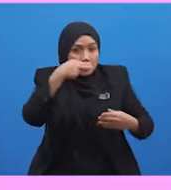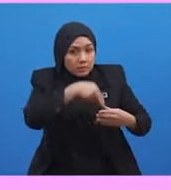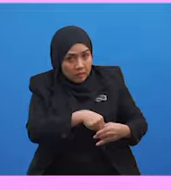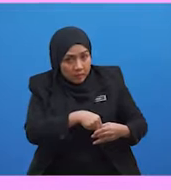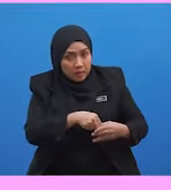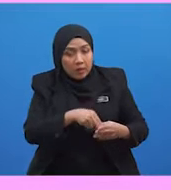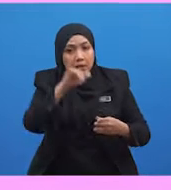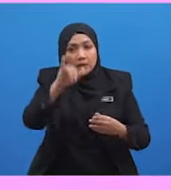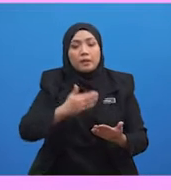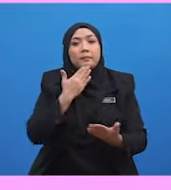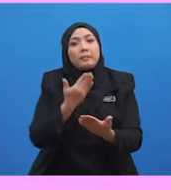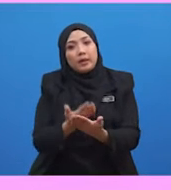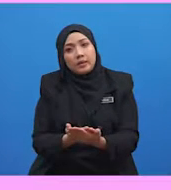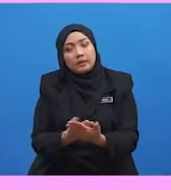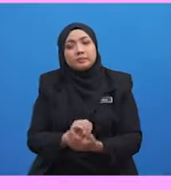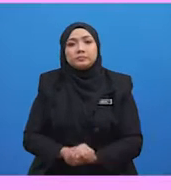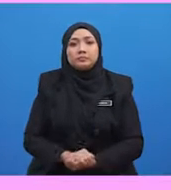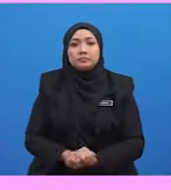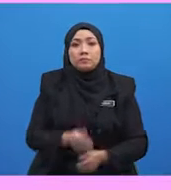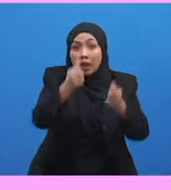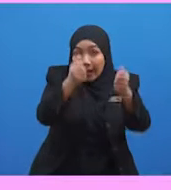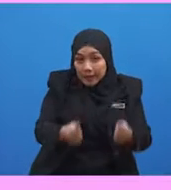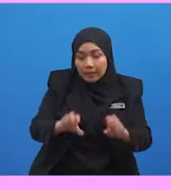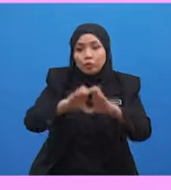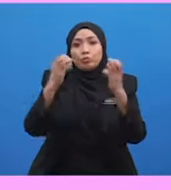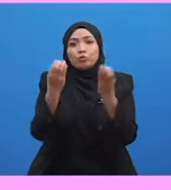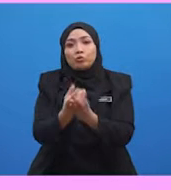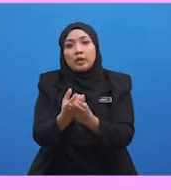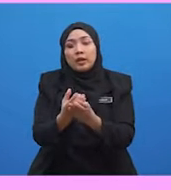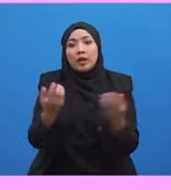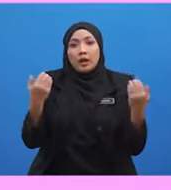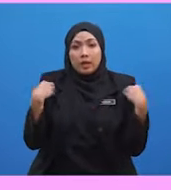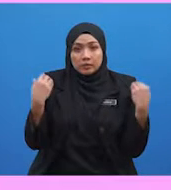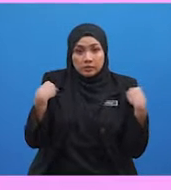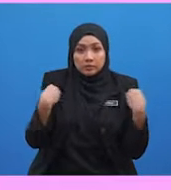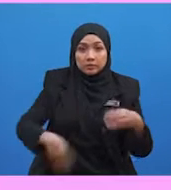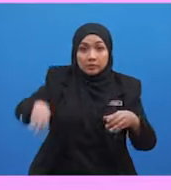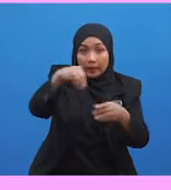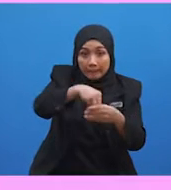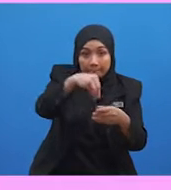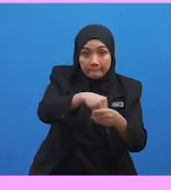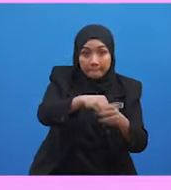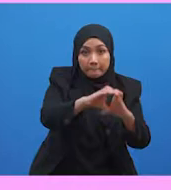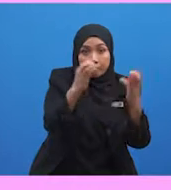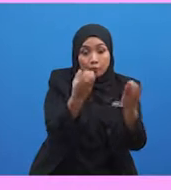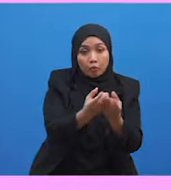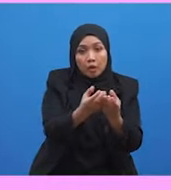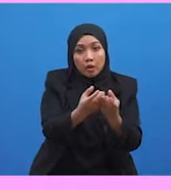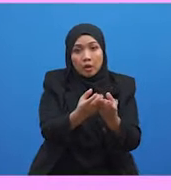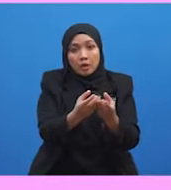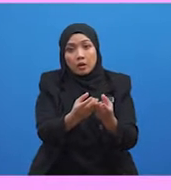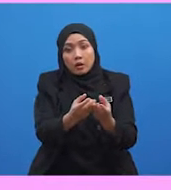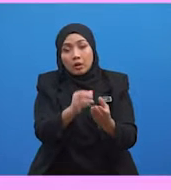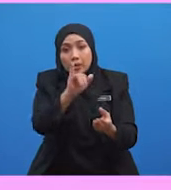kumpulan terdiri daripada golongan pakar dan mereka tidak bersemuka serta